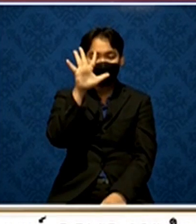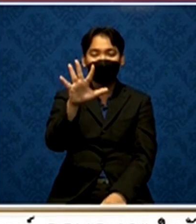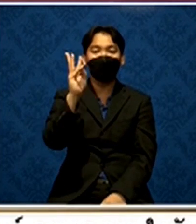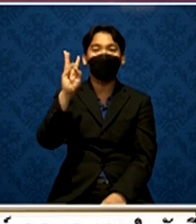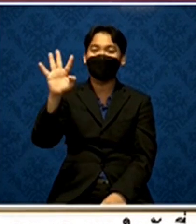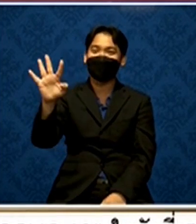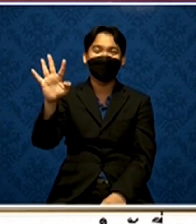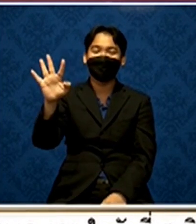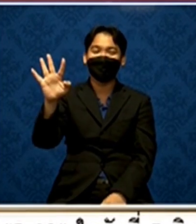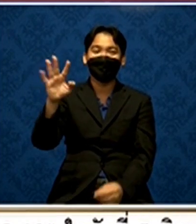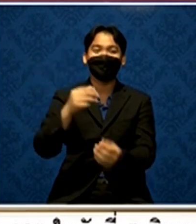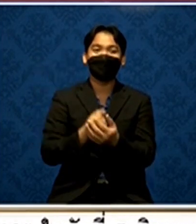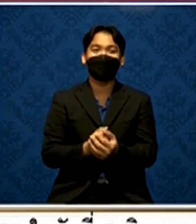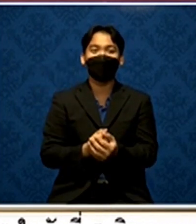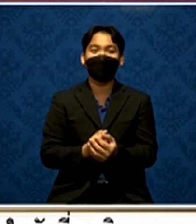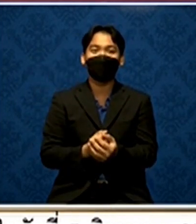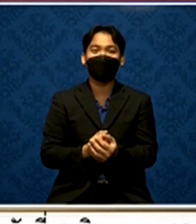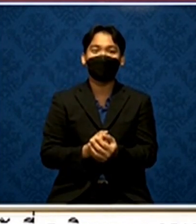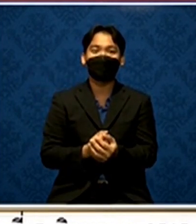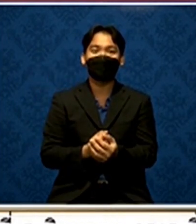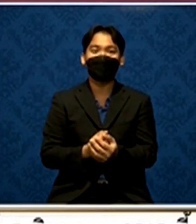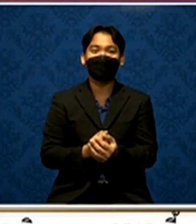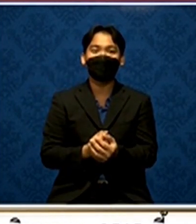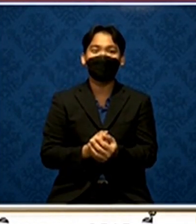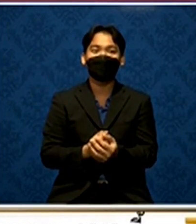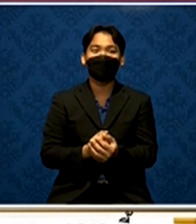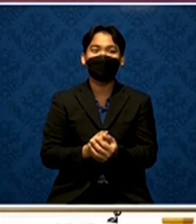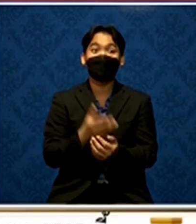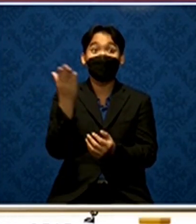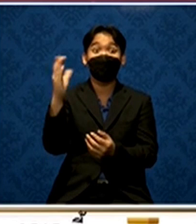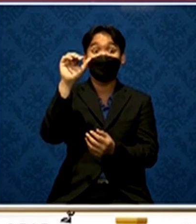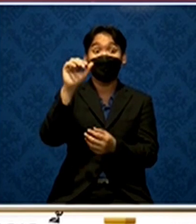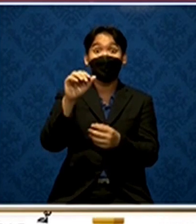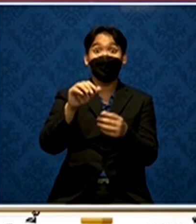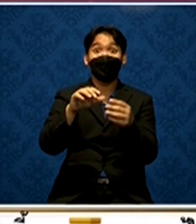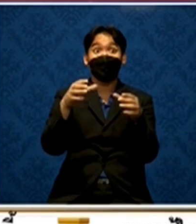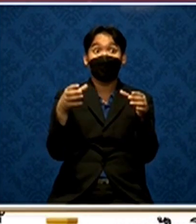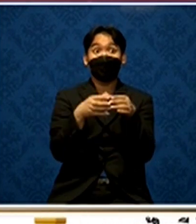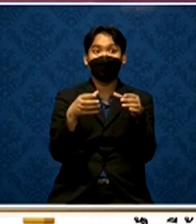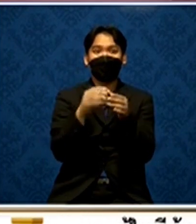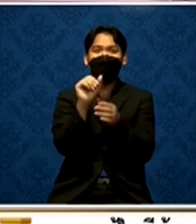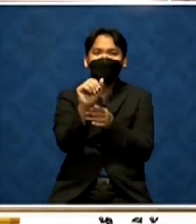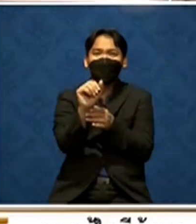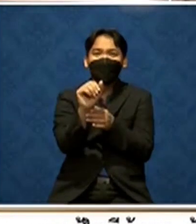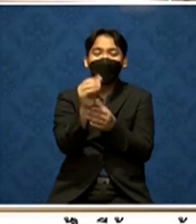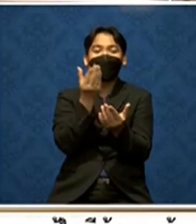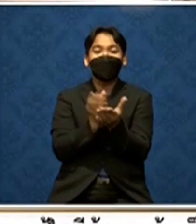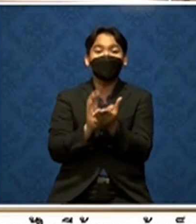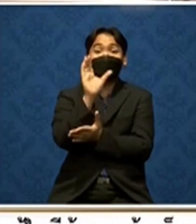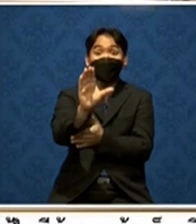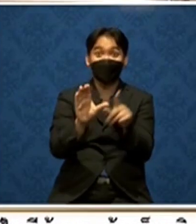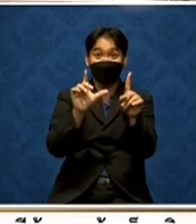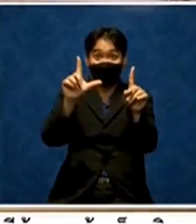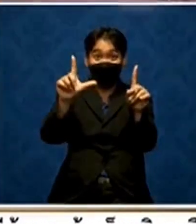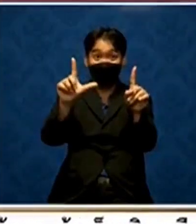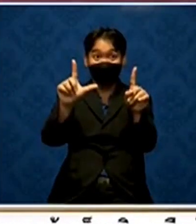64ประกาศคณะกระจายอำนาจครับรพสต.ขนาด S จะได้รับเงินอุดหนุนควรจะได้รับ1ล้านขนาด M ควร